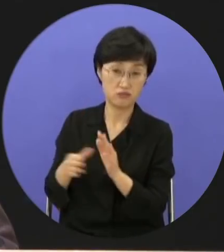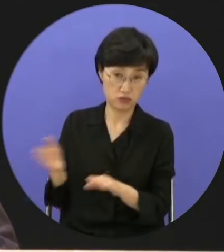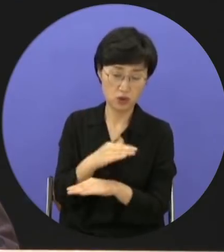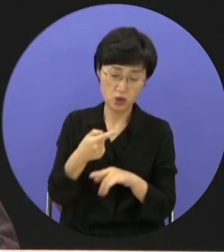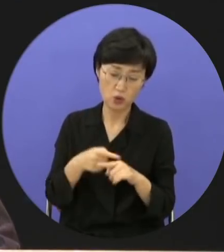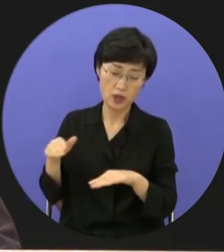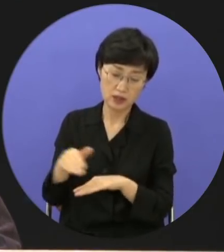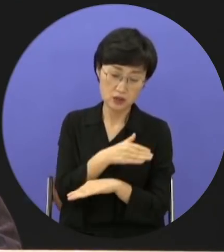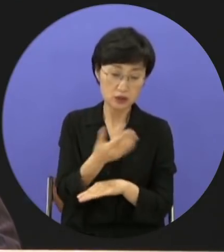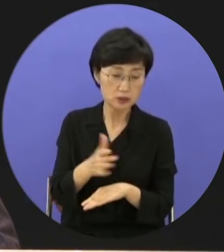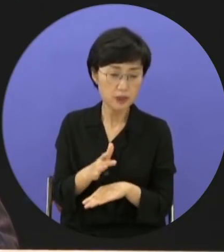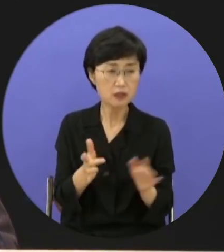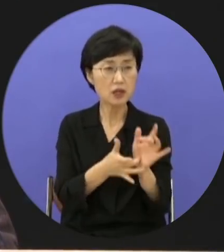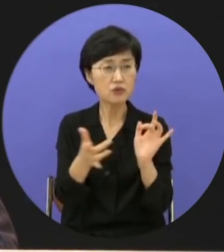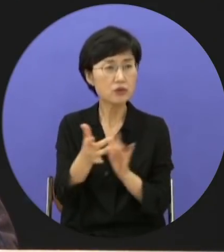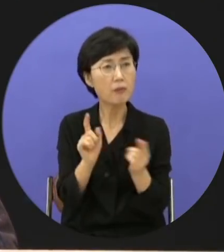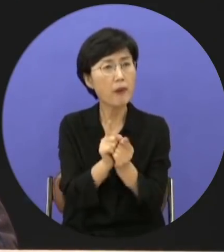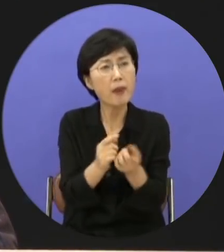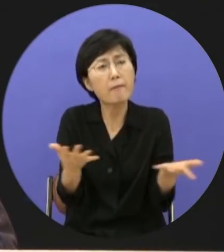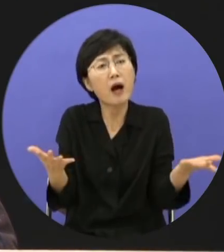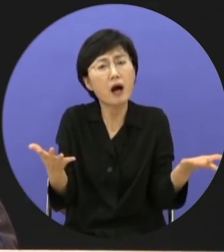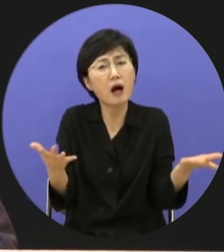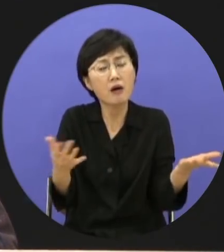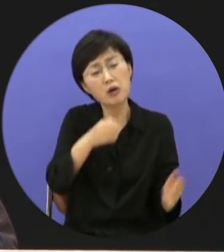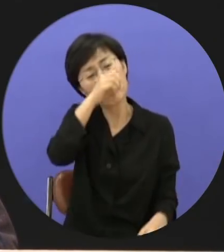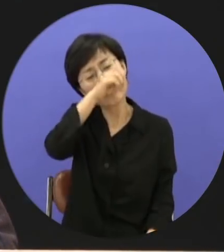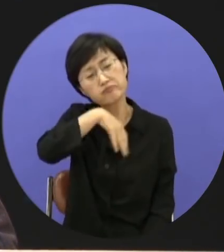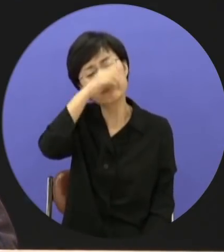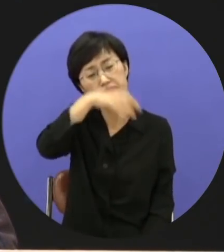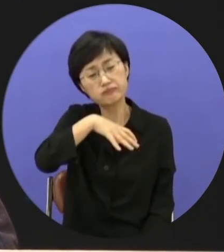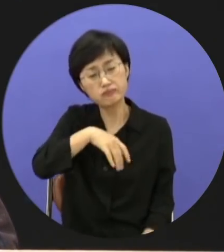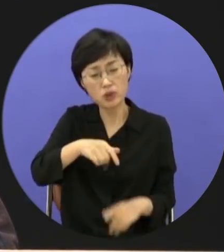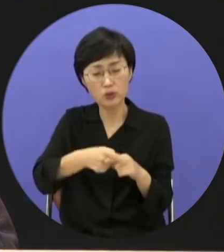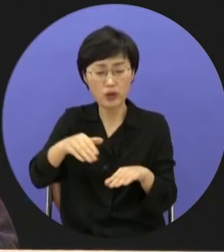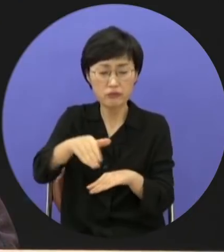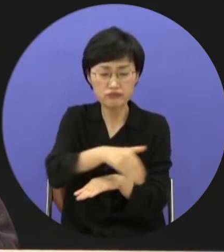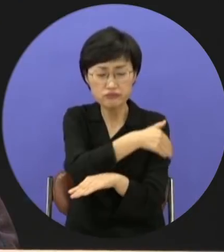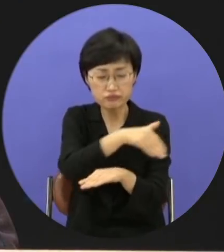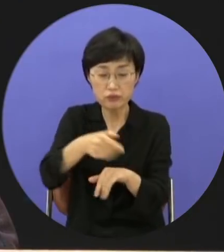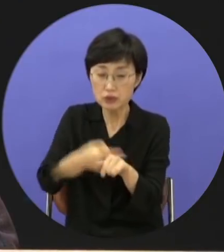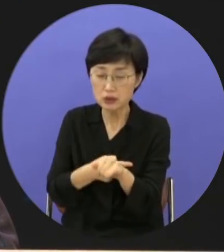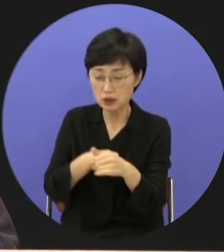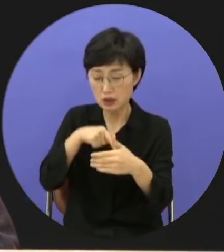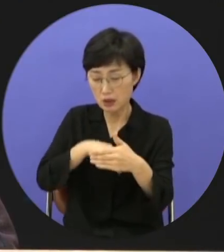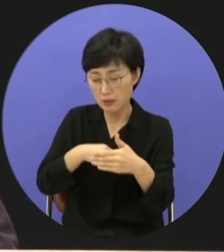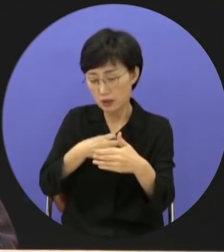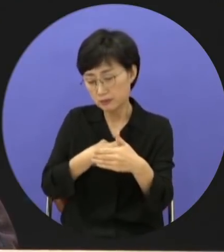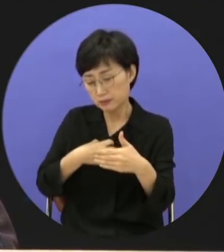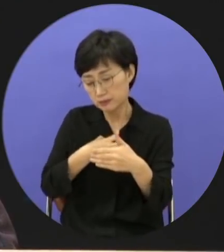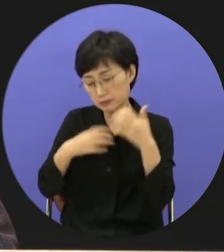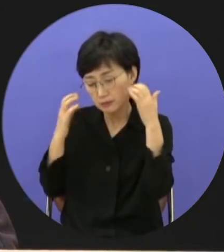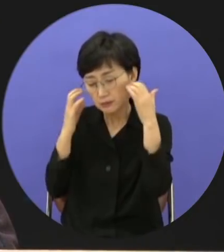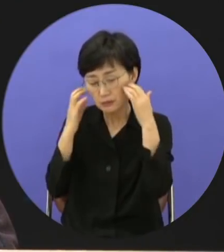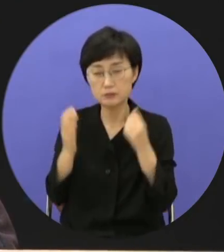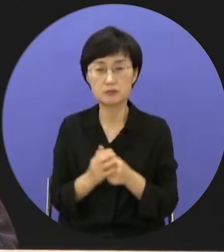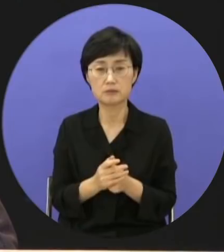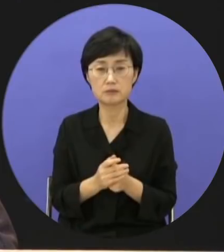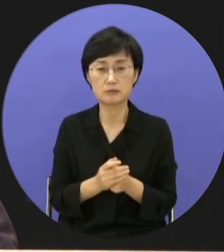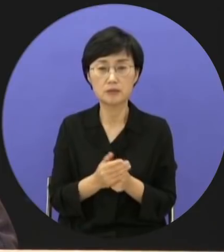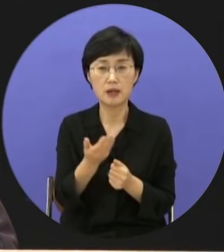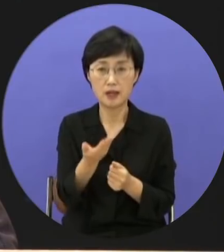Since I was very young, I attended church, but because this time schedule did not come upon me in my life, that's why I suffered needlessly. 이 그리스도를 만난